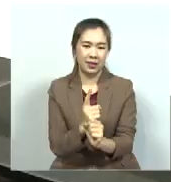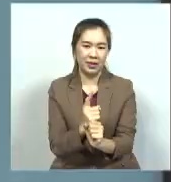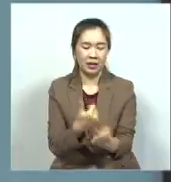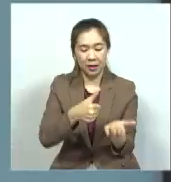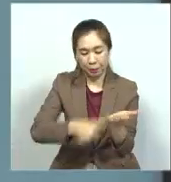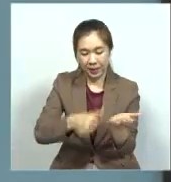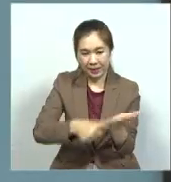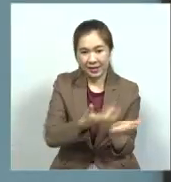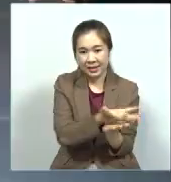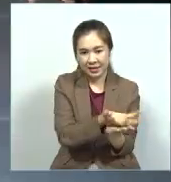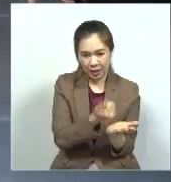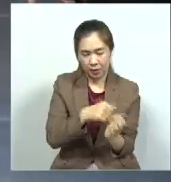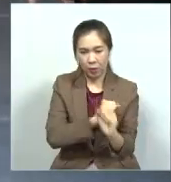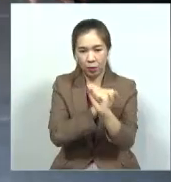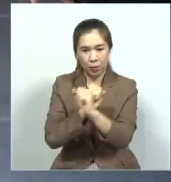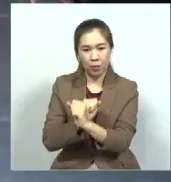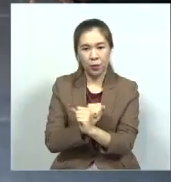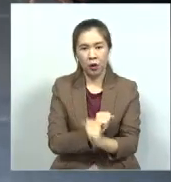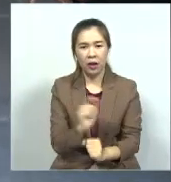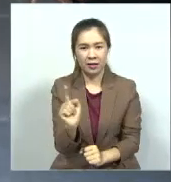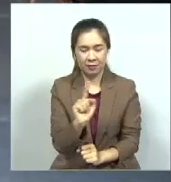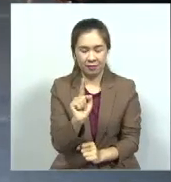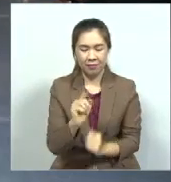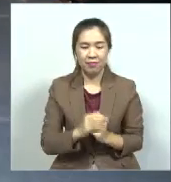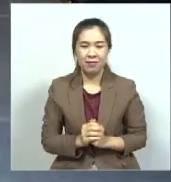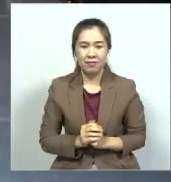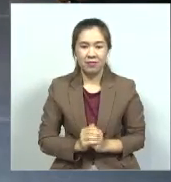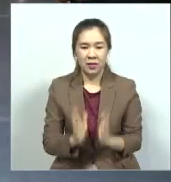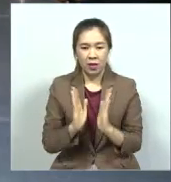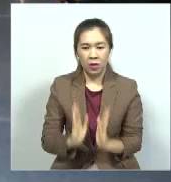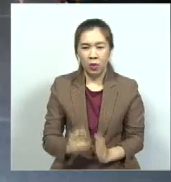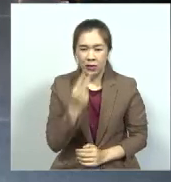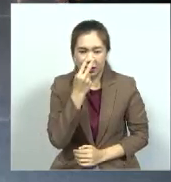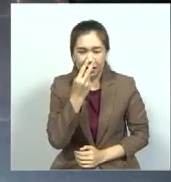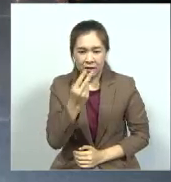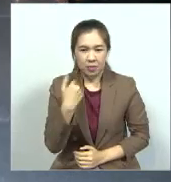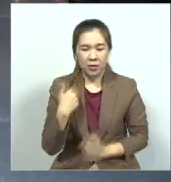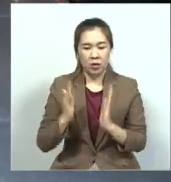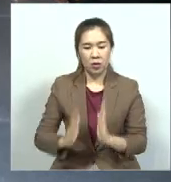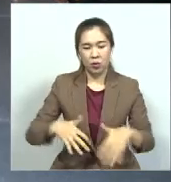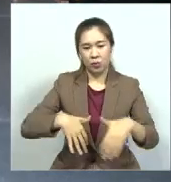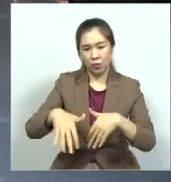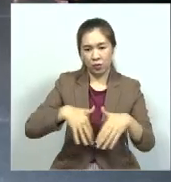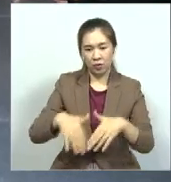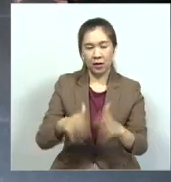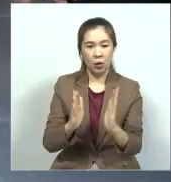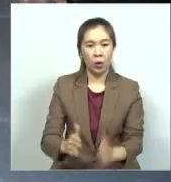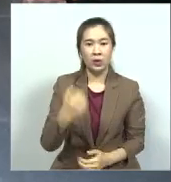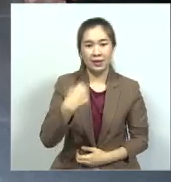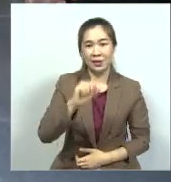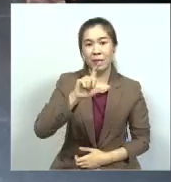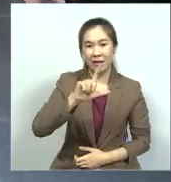เก็บภาษีดังกล่าวเนี่ยก็ยังช่วยป้องกันข้อครหาได้ด้วยนะคะที่หลายคนอาจจะมองว่ามีประชาชนเพียง10ล้านคนเ